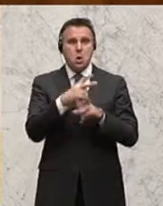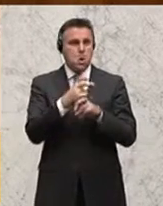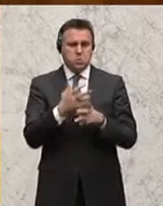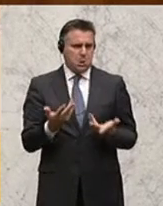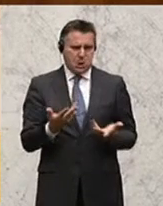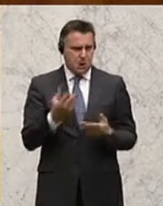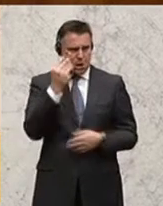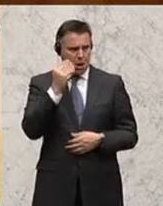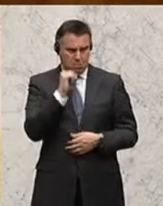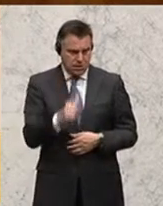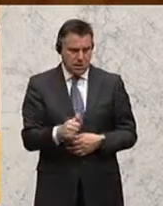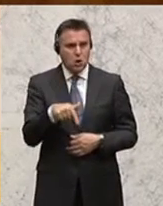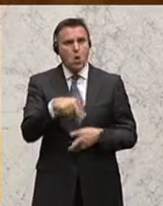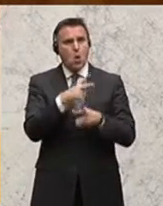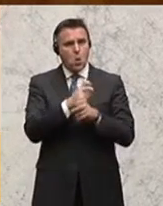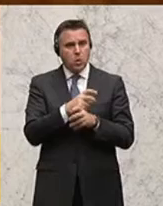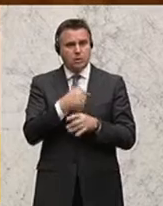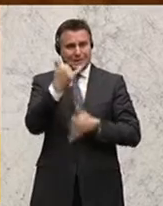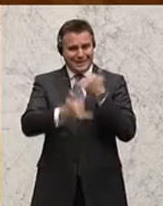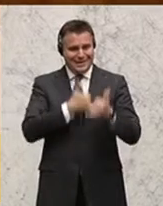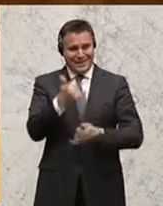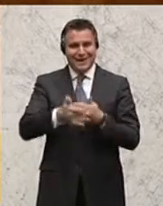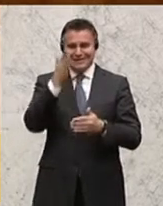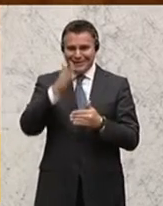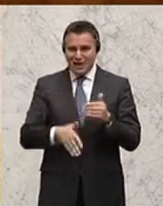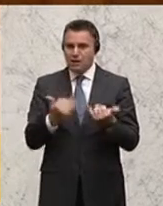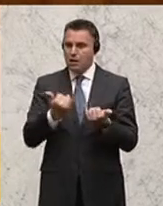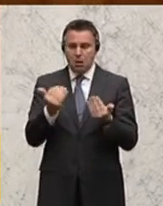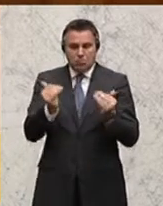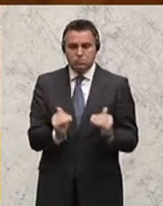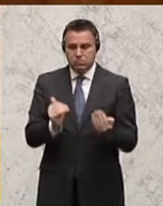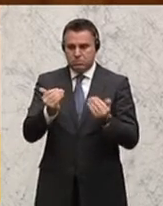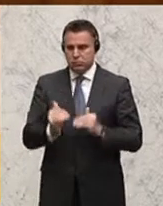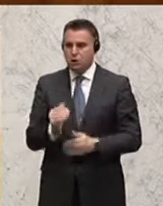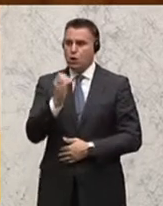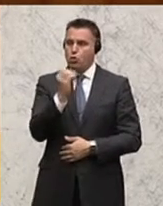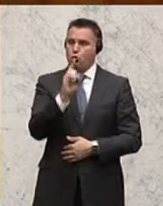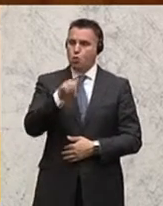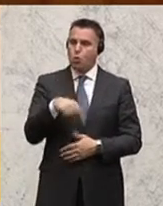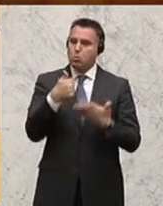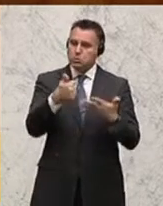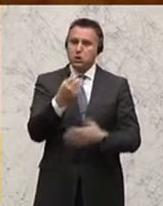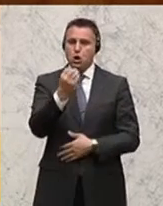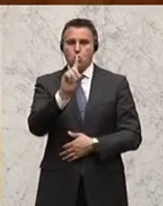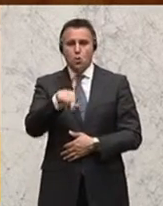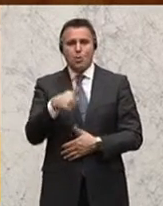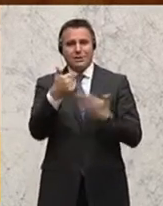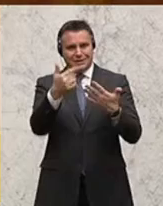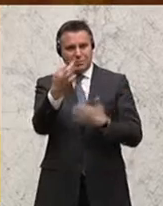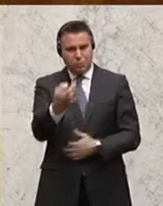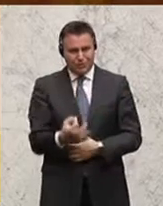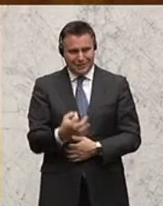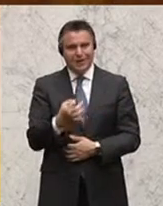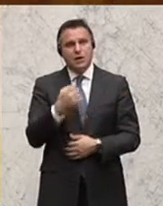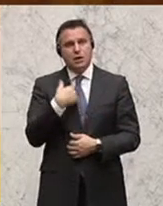glaubt, in den letzten Jahren sind die Zahlen am Ende des Jahres immer heruntergeschraubt worden auf 0,6, 0,7%. Ich würde